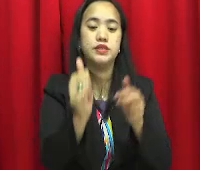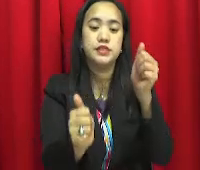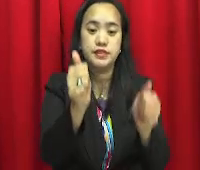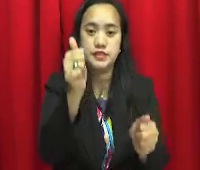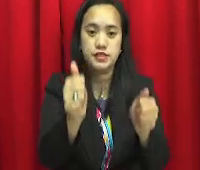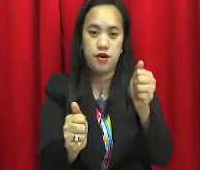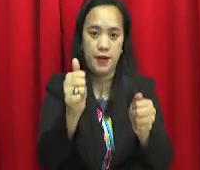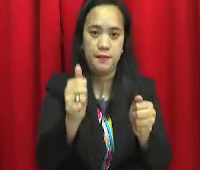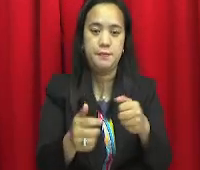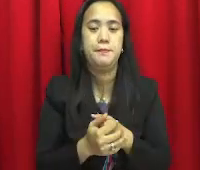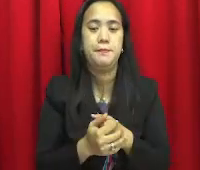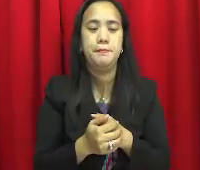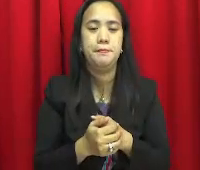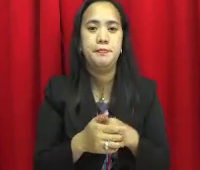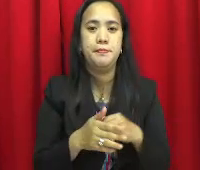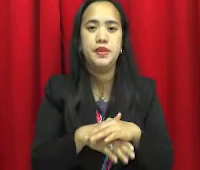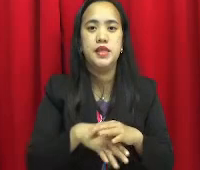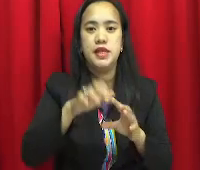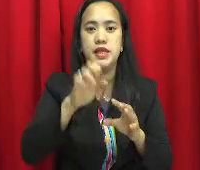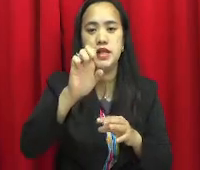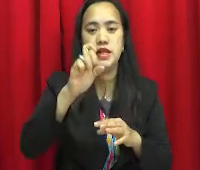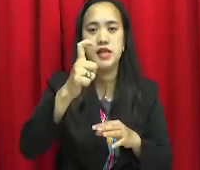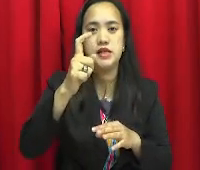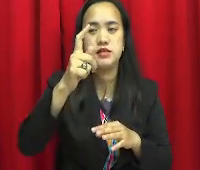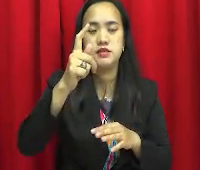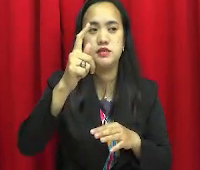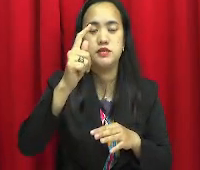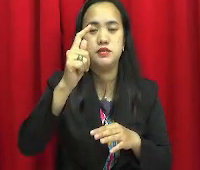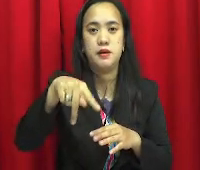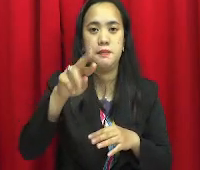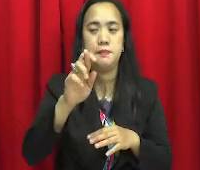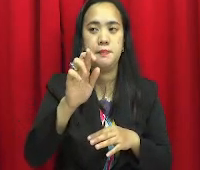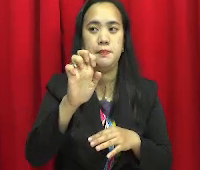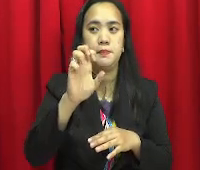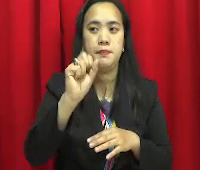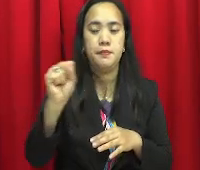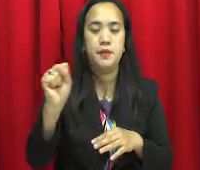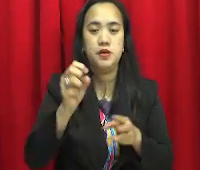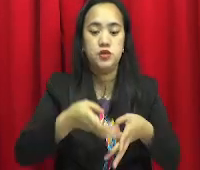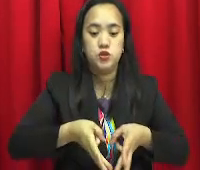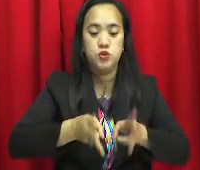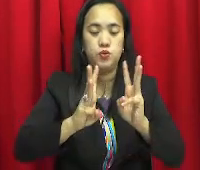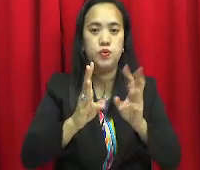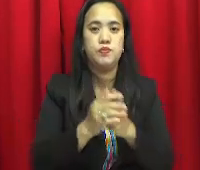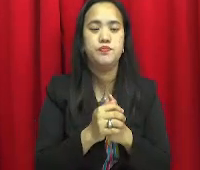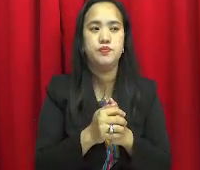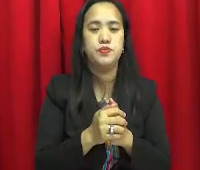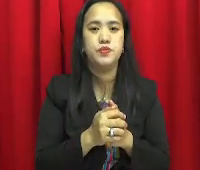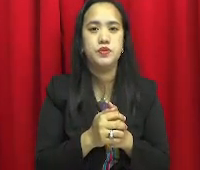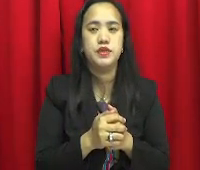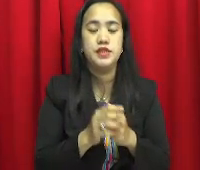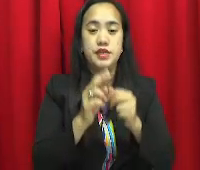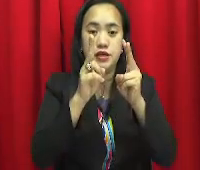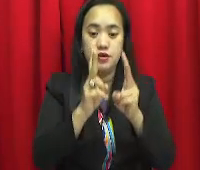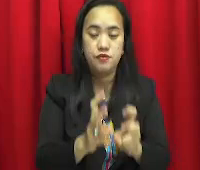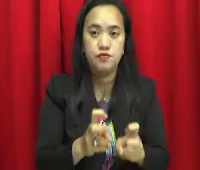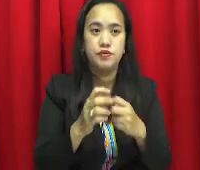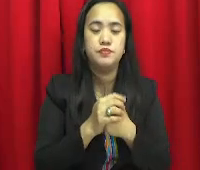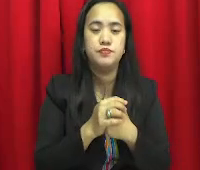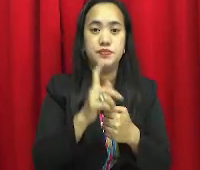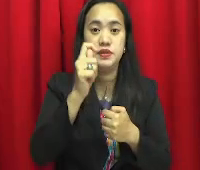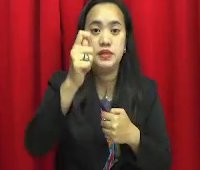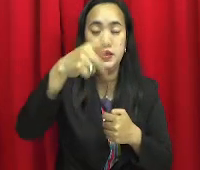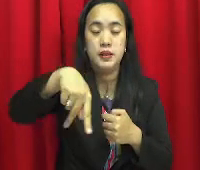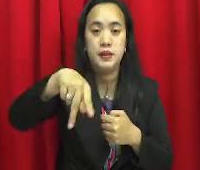Habang nagda-drive ako sa expressway, pakinggan nyo itong sasabihin ko mga kapatid. Habang nagda-drive ako sa expressway, lalo na pag pumasok ako ng